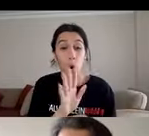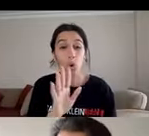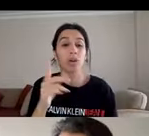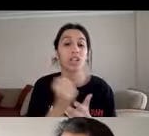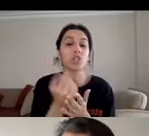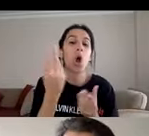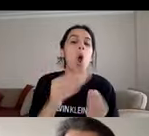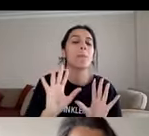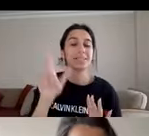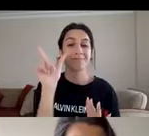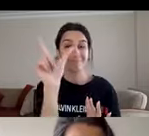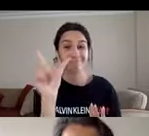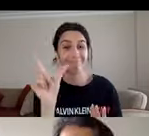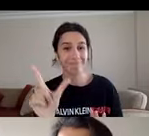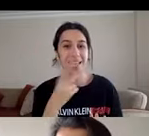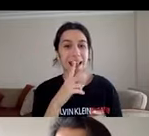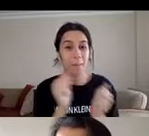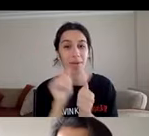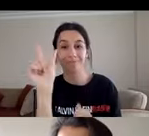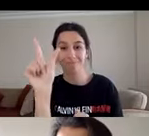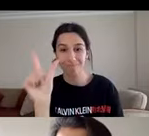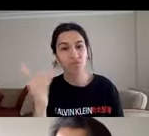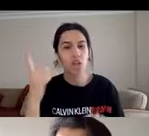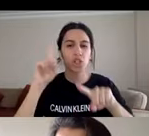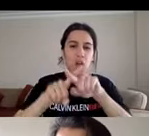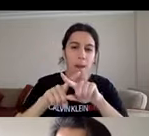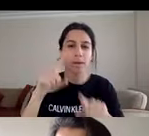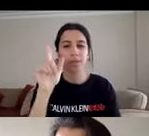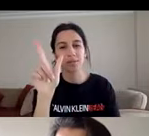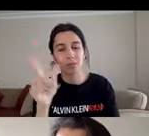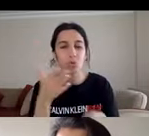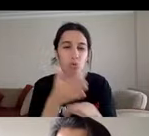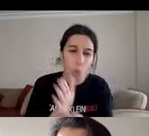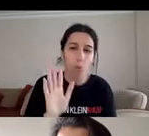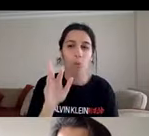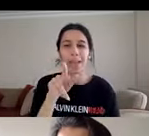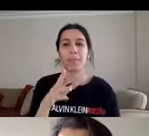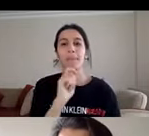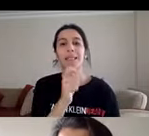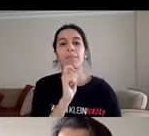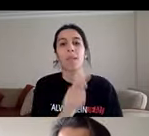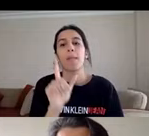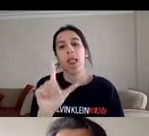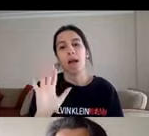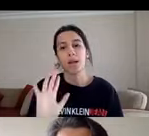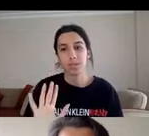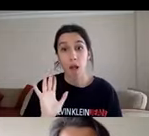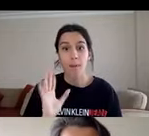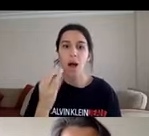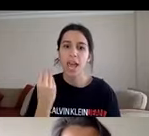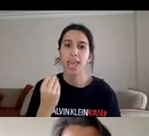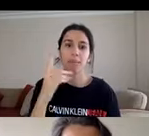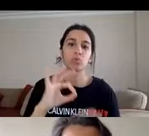çek işareti, tik ve işte çarpı koyarak doğru ve yanlışı betimlemek çok basit ama çok etkili bir